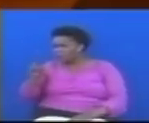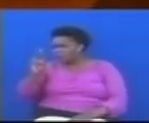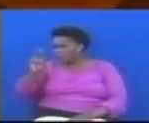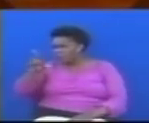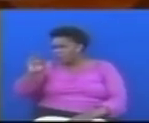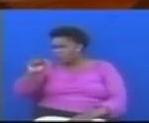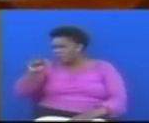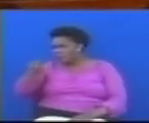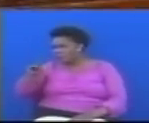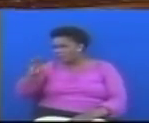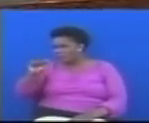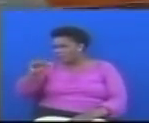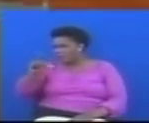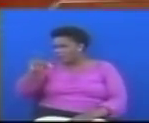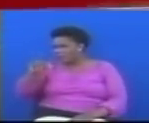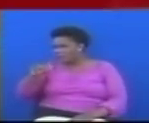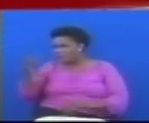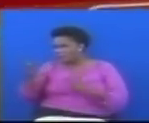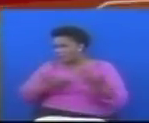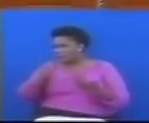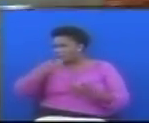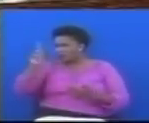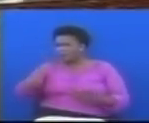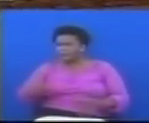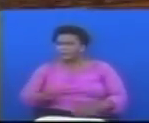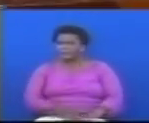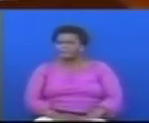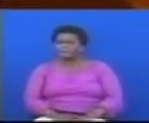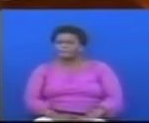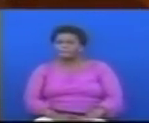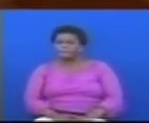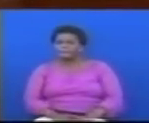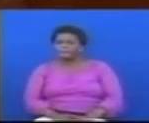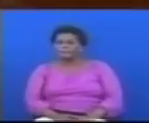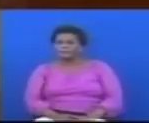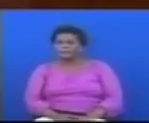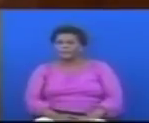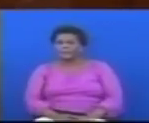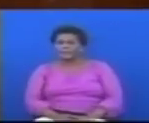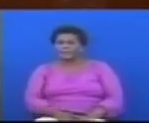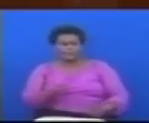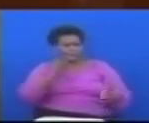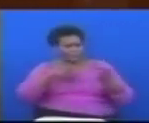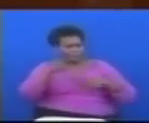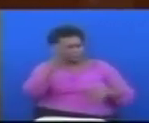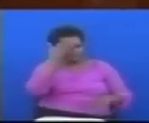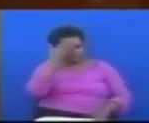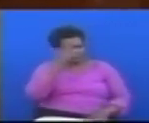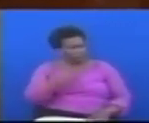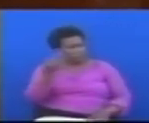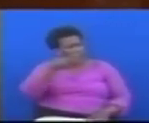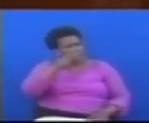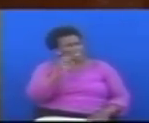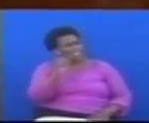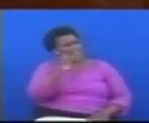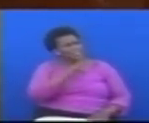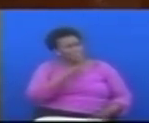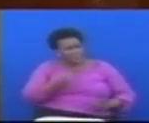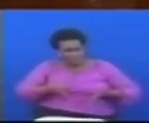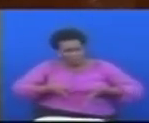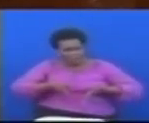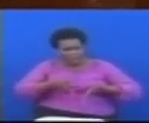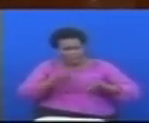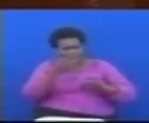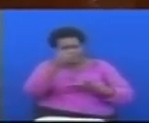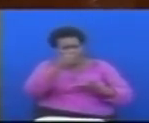Manonga, sasa ulize swali lako. Wakati wa kampeni za uchaguzi, Mheshimiwa Rais aliahidi kujenga barabara ya Ziba Puge na